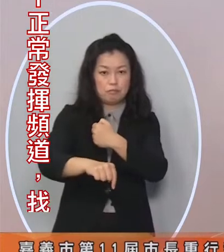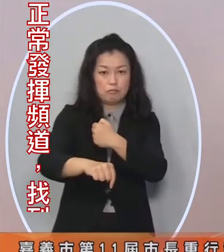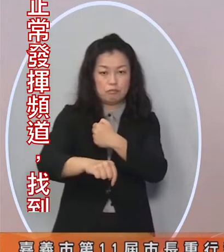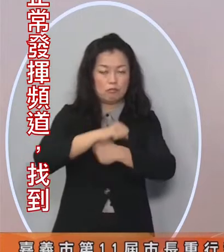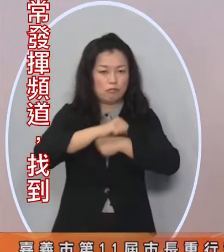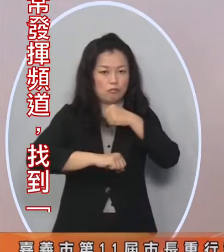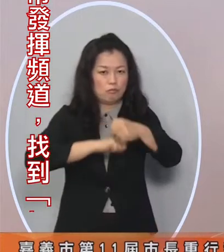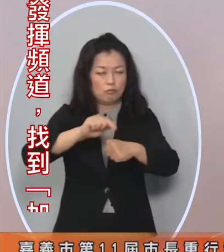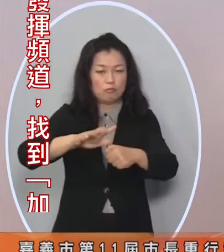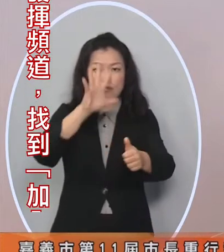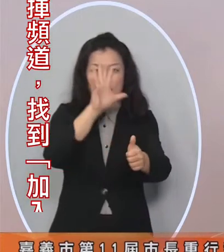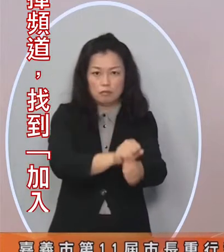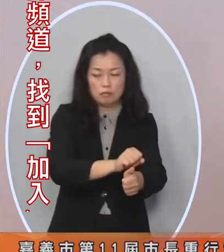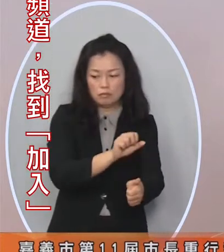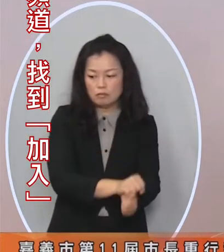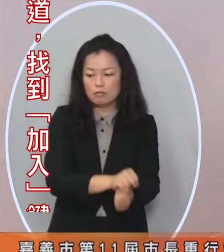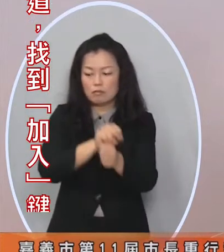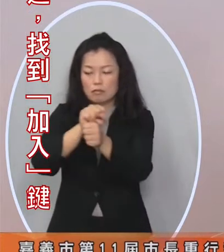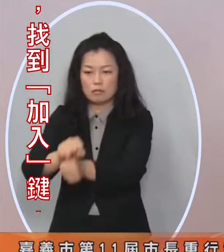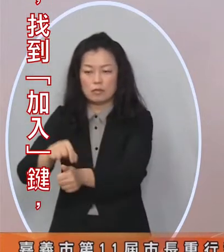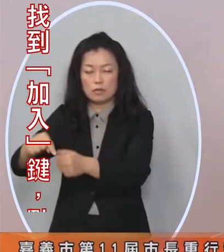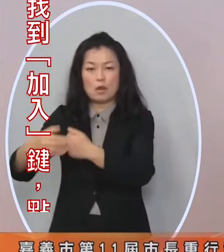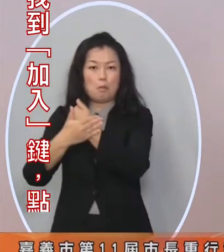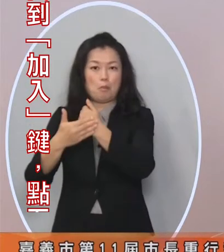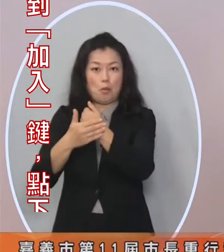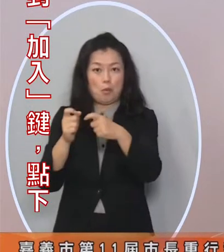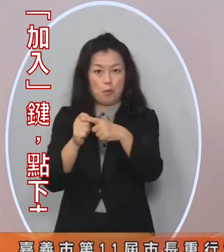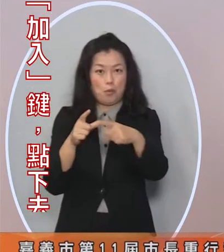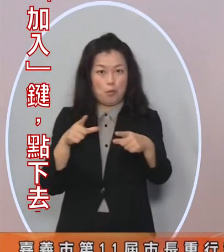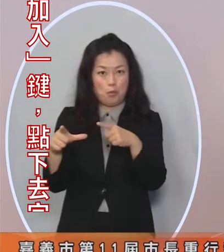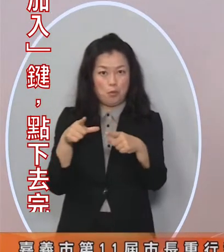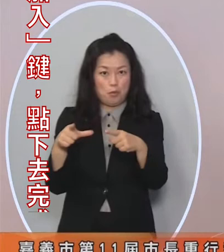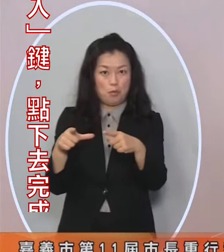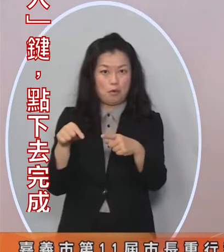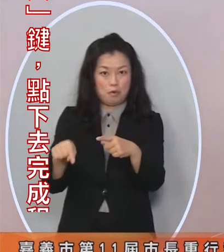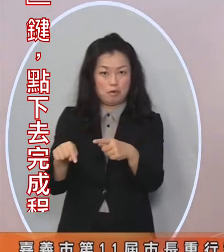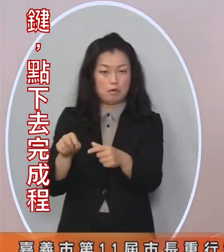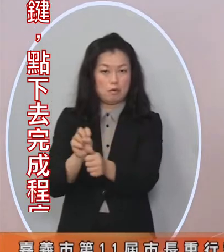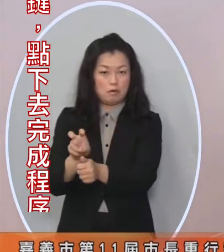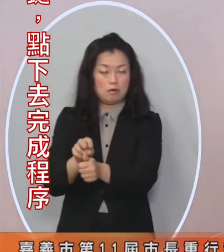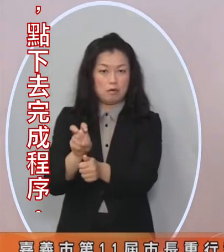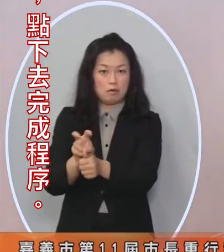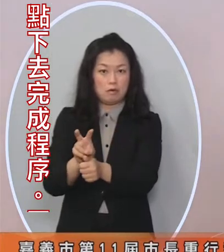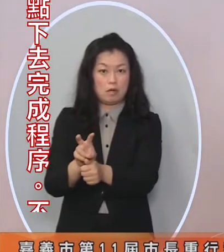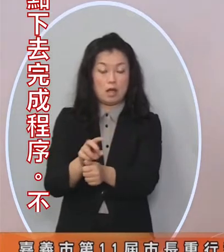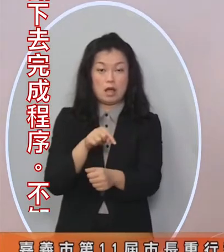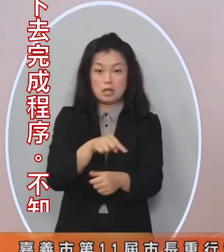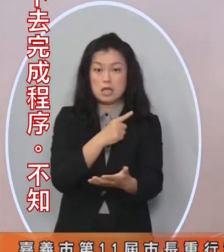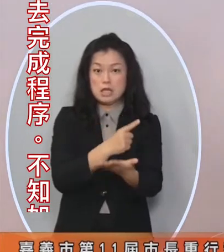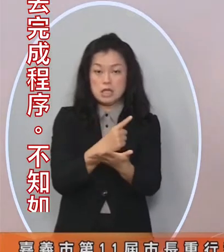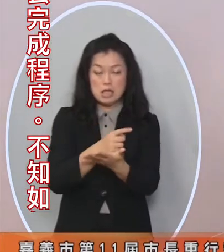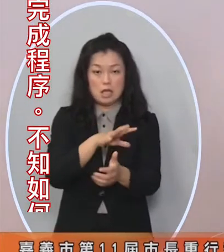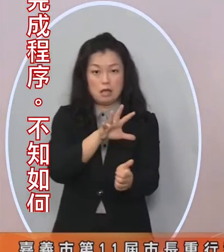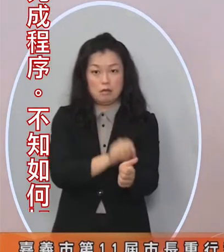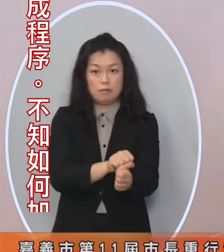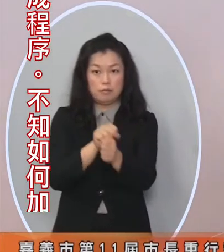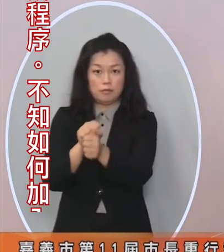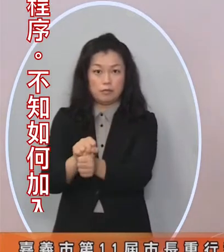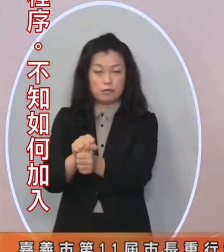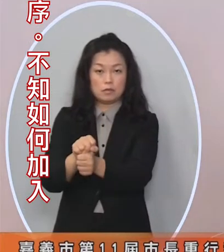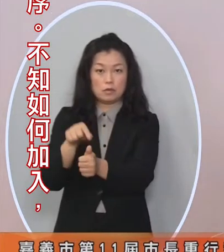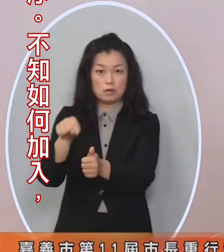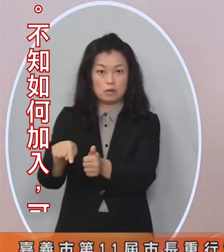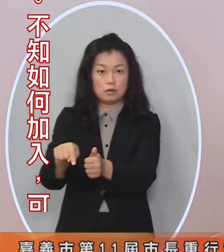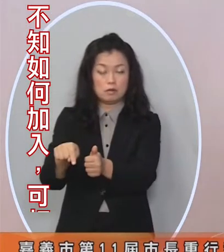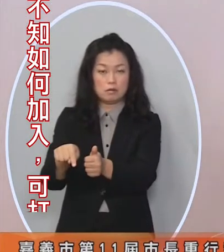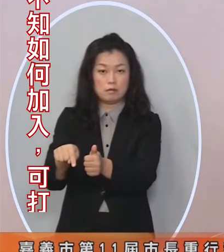获，然后送进我们的流浪动物保护公园。每只送进公园的流浪动物都会先进行